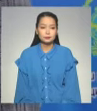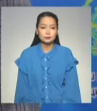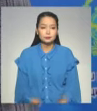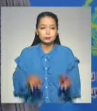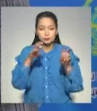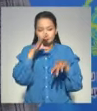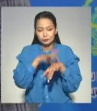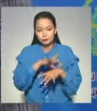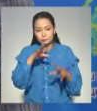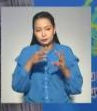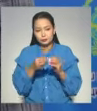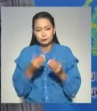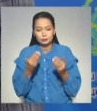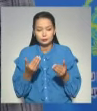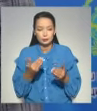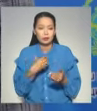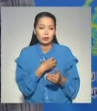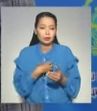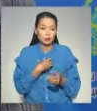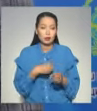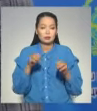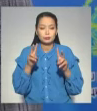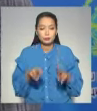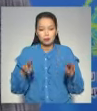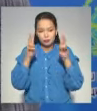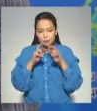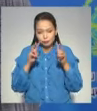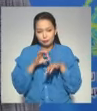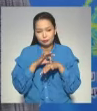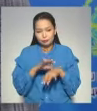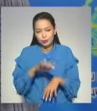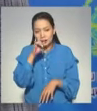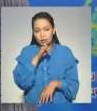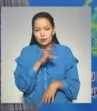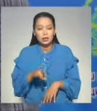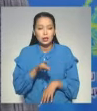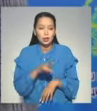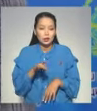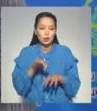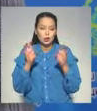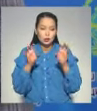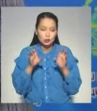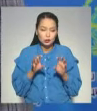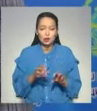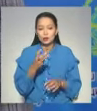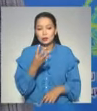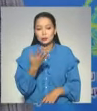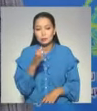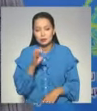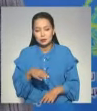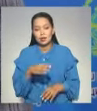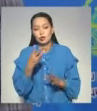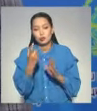Аталған факт бойынша қажетті сараптамаларды тағайындай отырып, Қазақстан Республикасы қылмыстық кодексінің 345-ші бабының